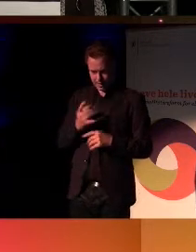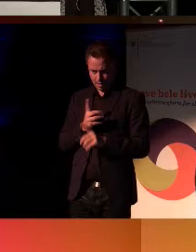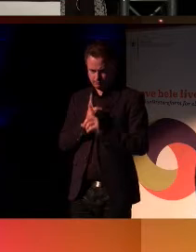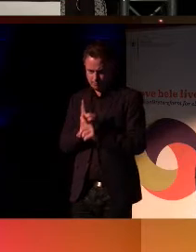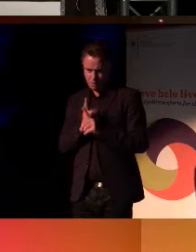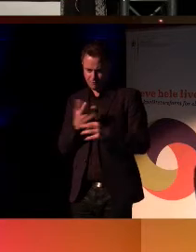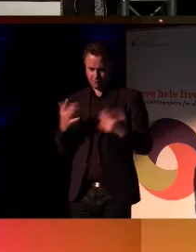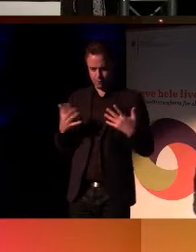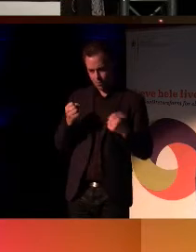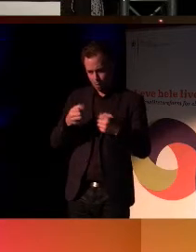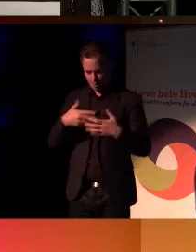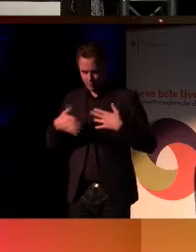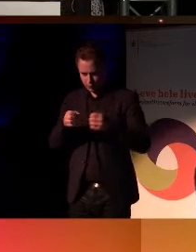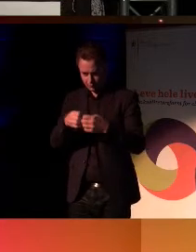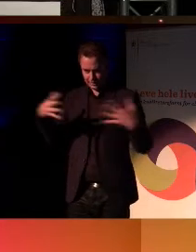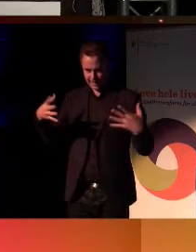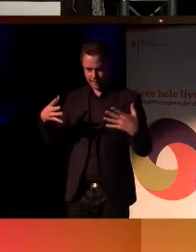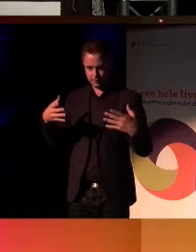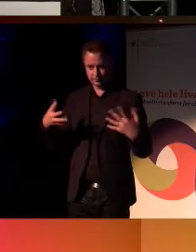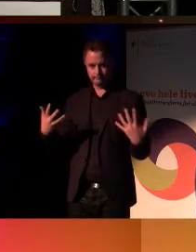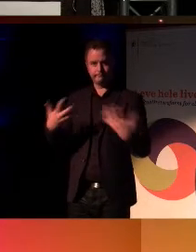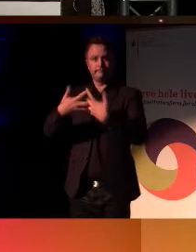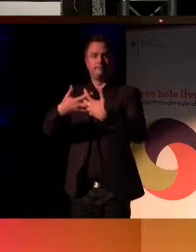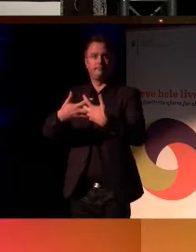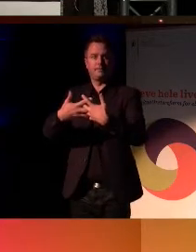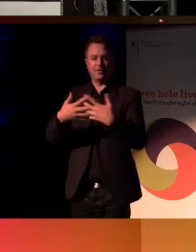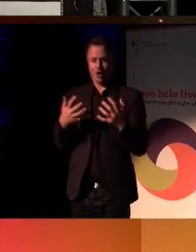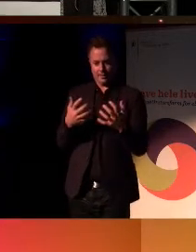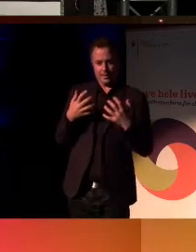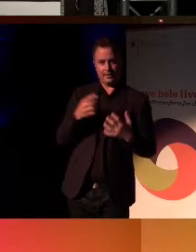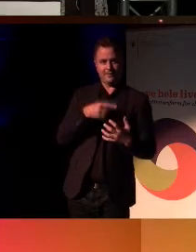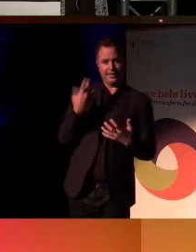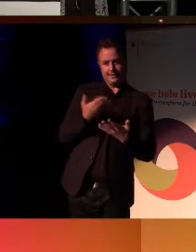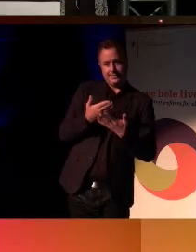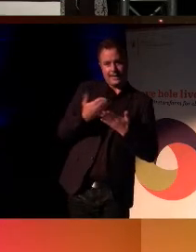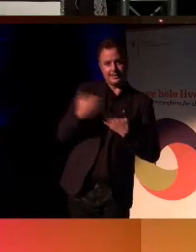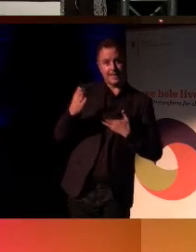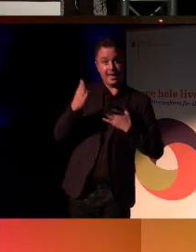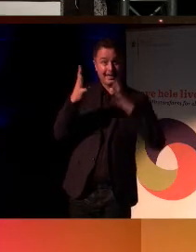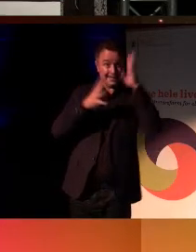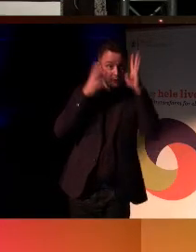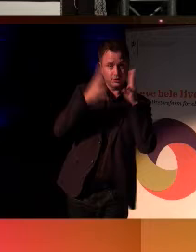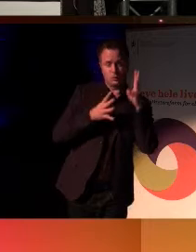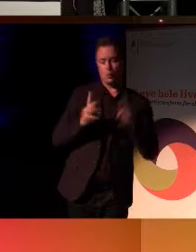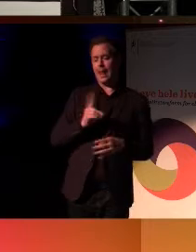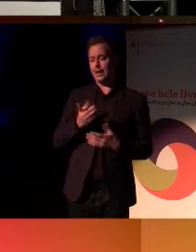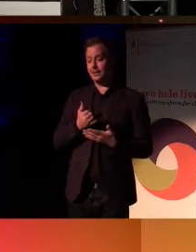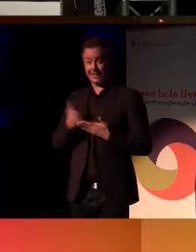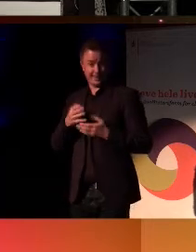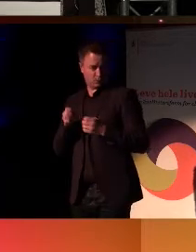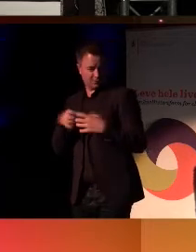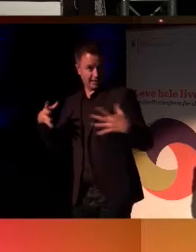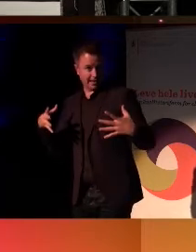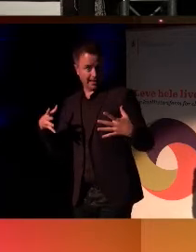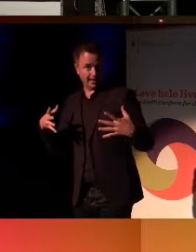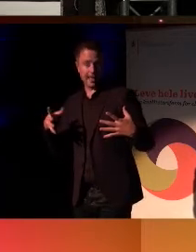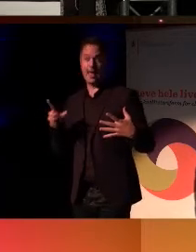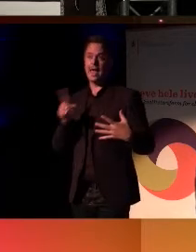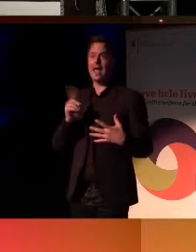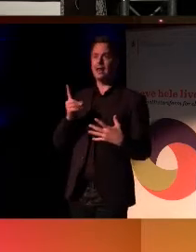drive fagutvikling, hva det vi trenger av tjenesteinnovasjon eller tjenesteutvikling i vår tjeneste, eller det rett og